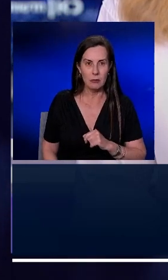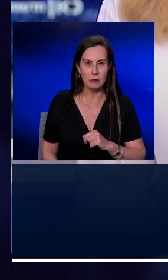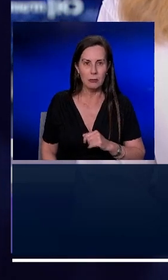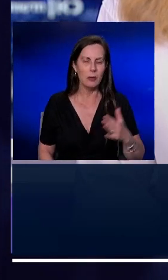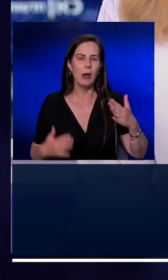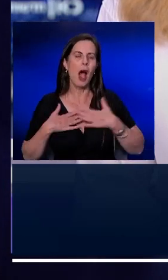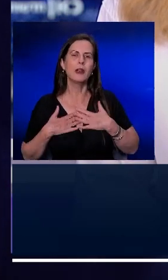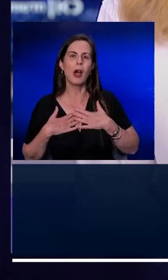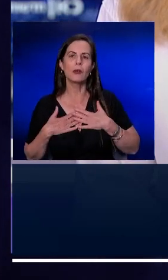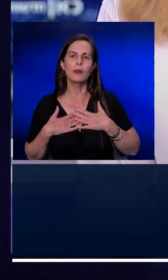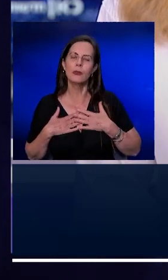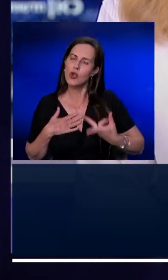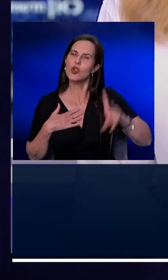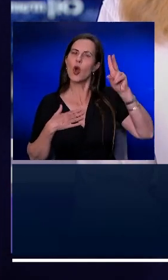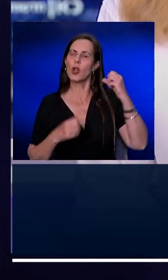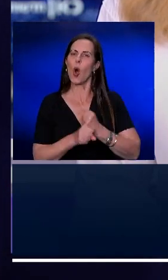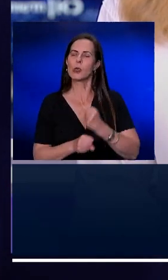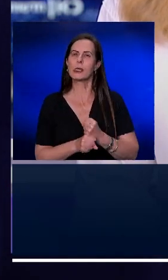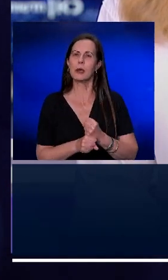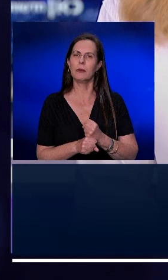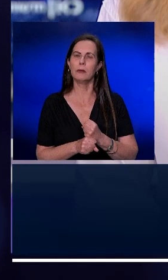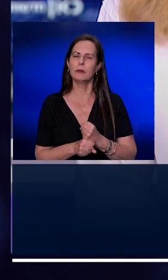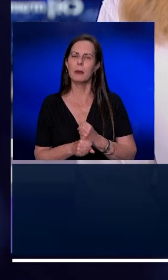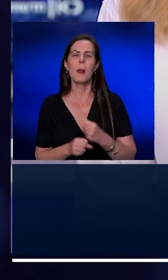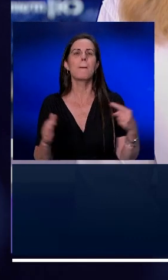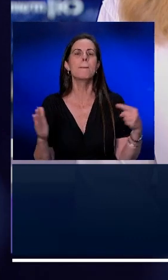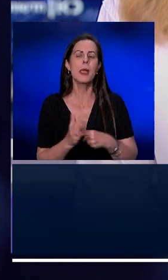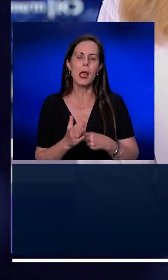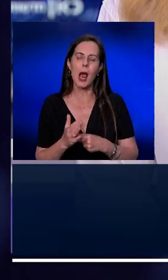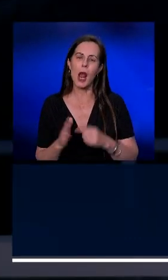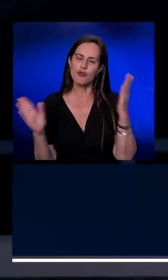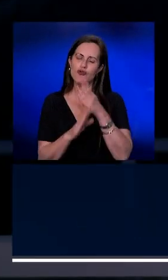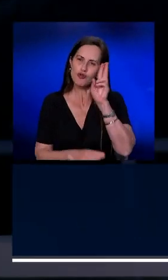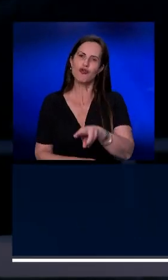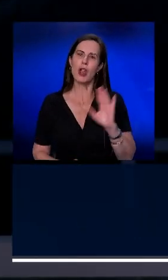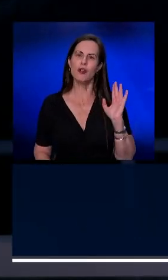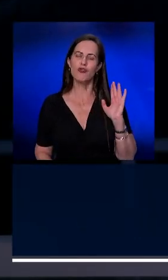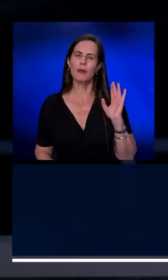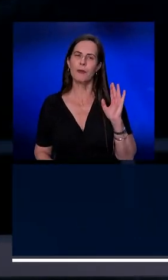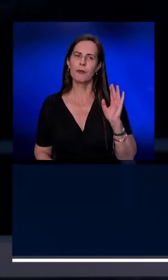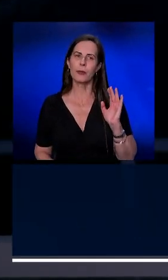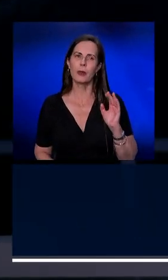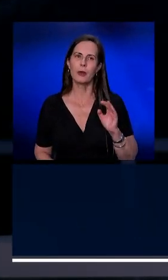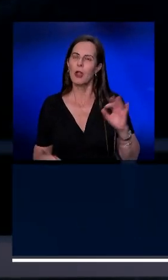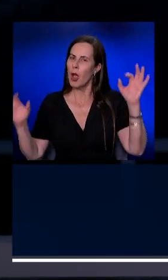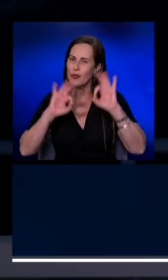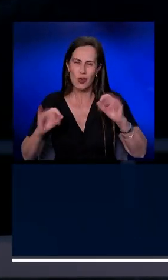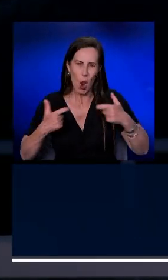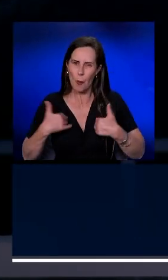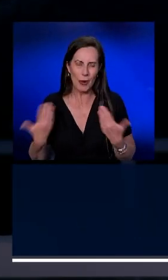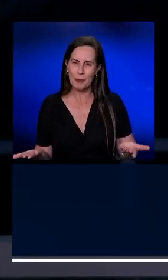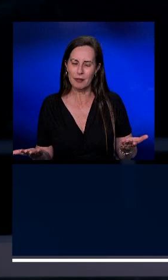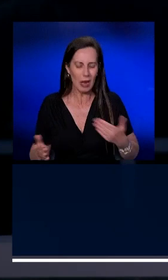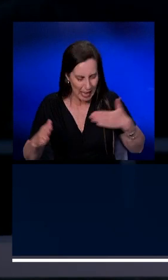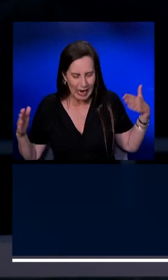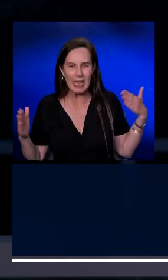אנחנו מגבירים את הפעילות שלנו לאור אתגרי הטרור שיש לנו, ושום דבר לא מונע מאיתנו